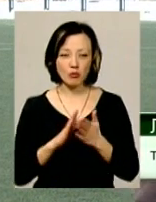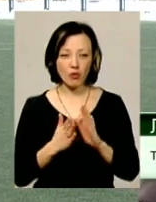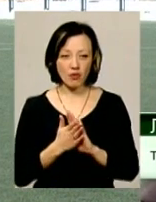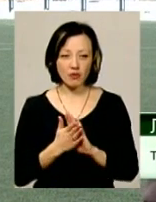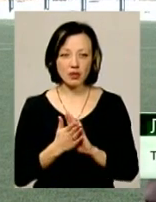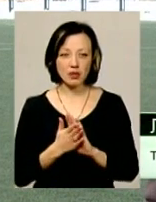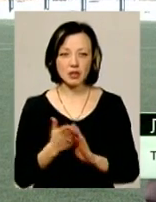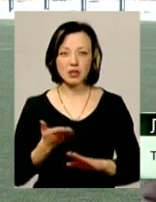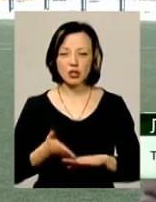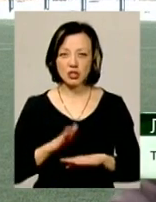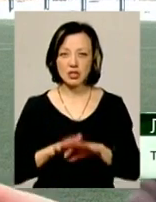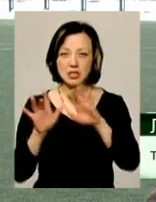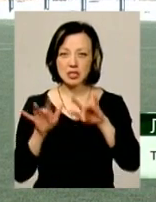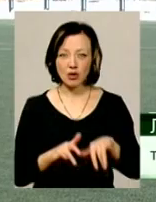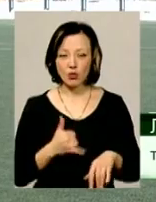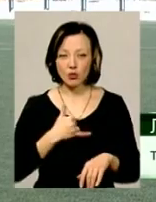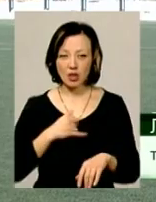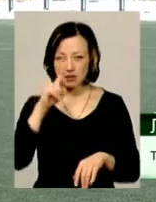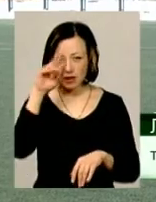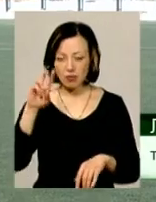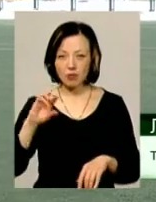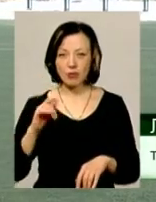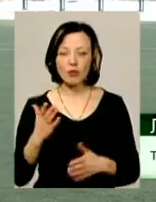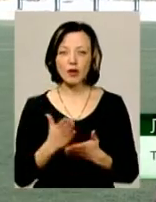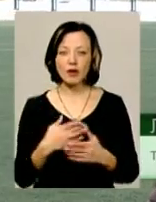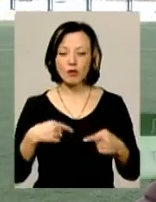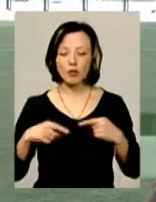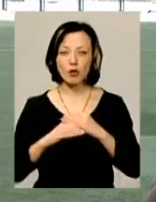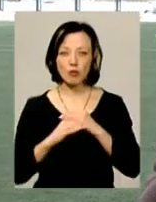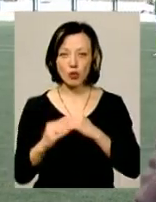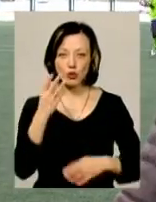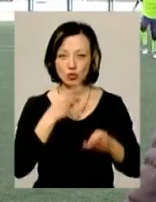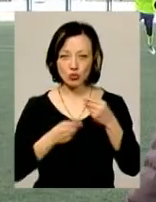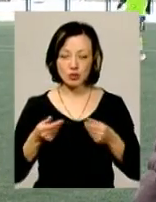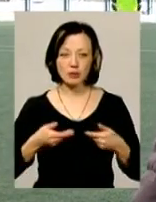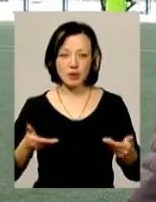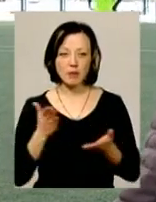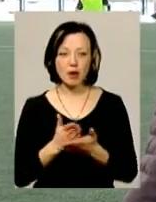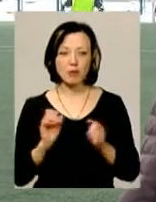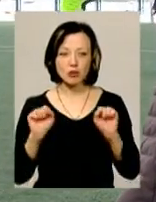умови тяжкі, сніг падає. У нас, слава Богу, є футбольне поле штучне. І ми маємо